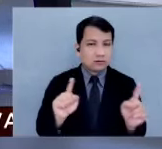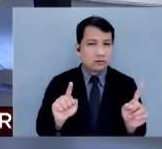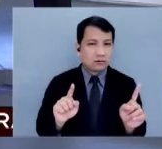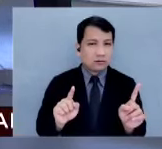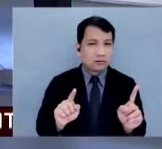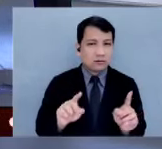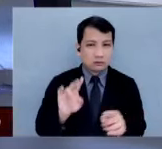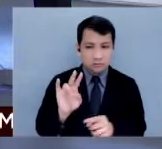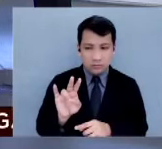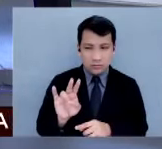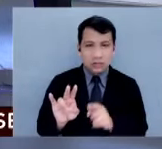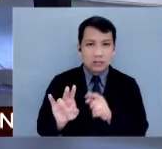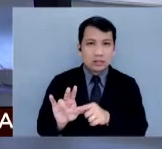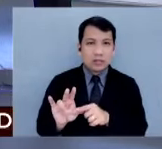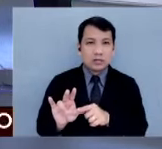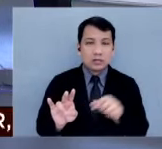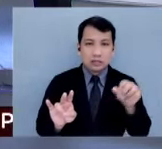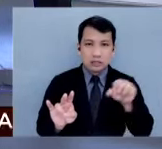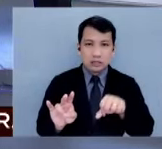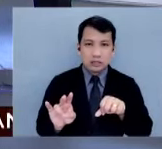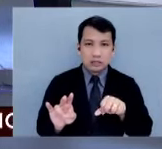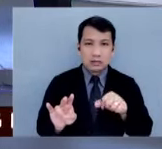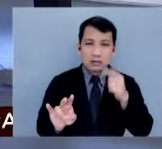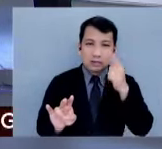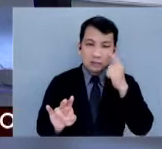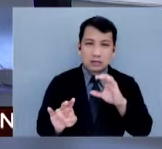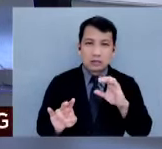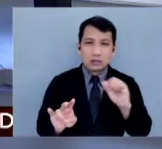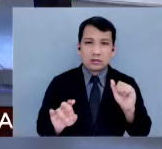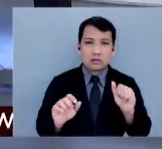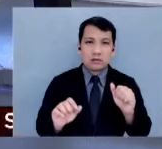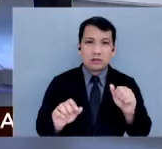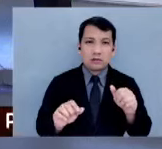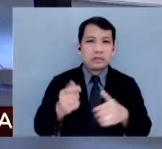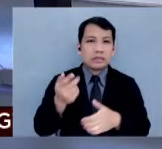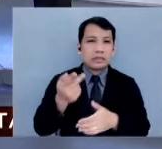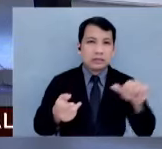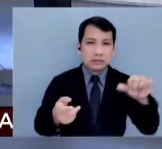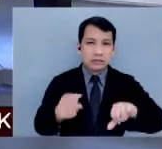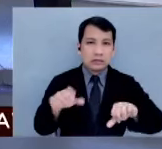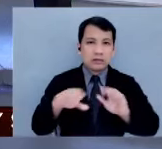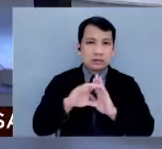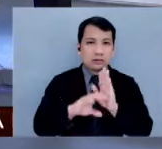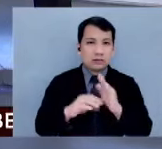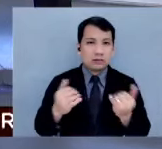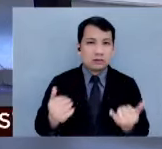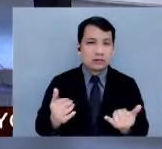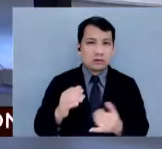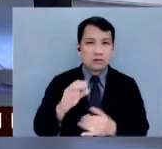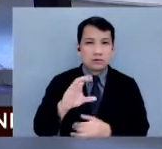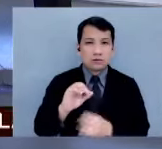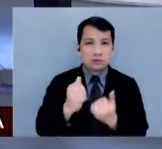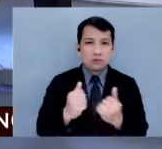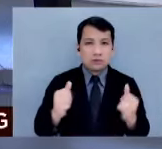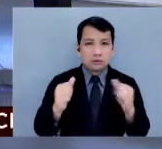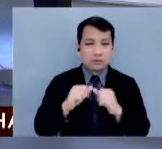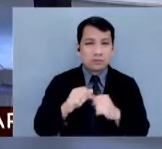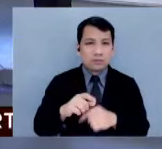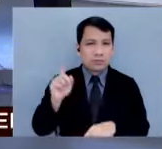lamang na tumutol dito sa CONAS, lubog na po kaagad itong CONAS. Isa pang hindi pa rin